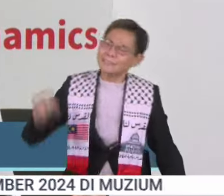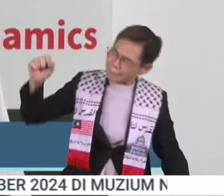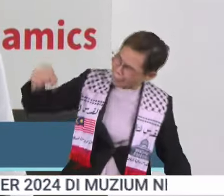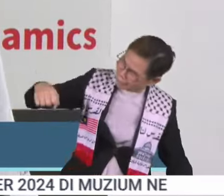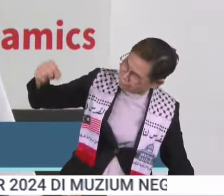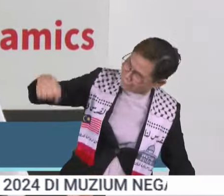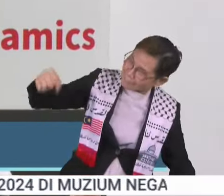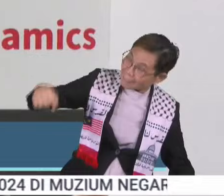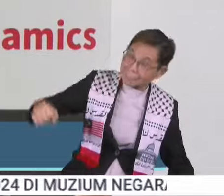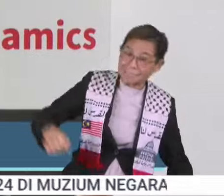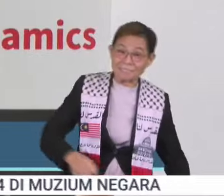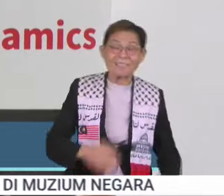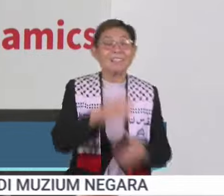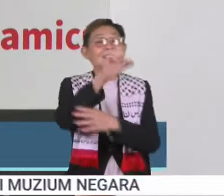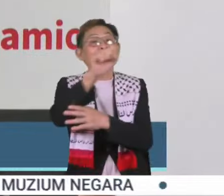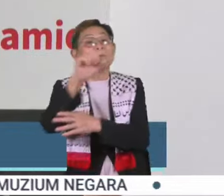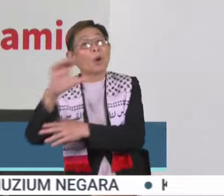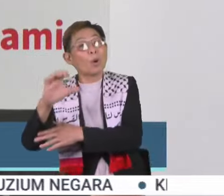Yes.